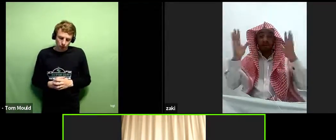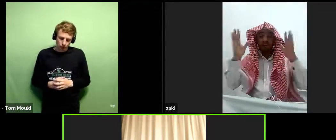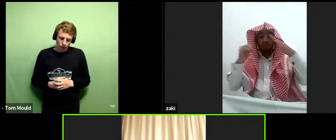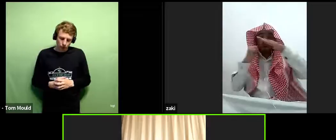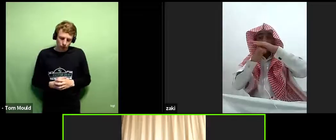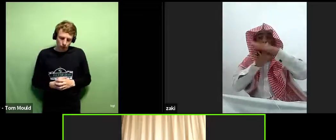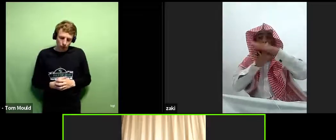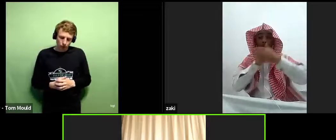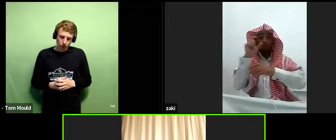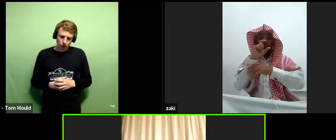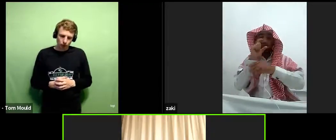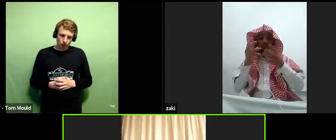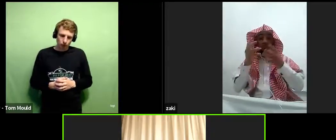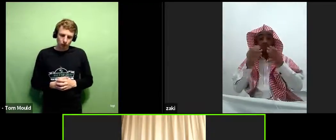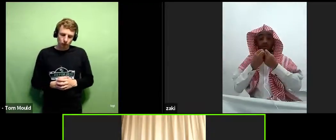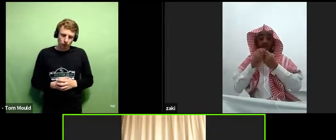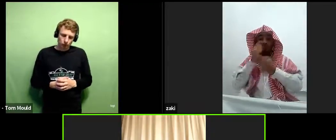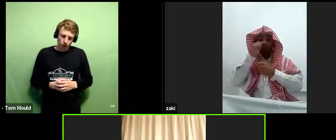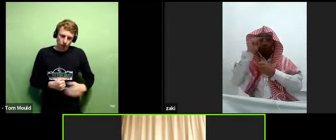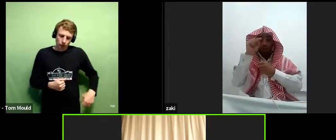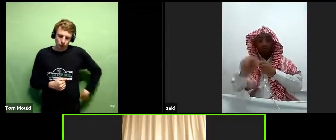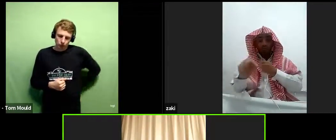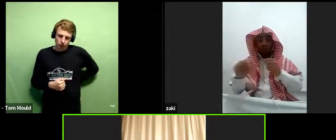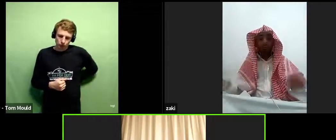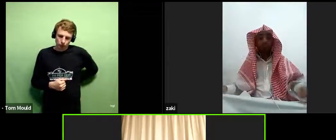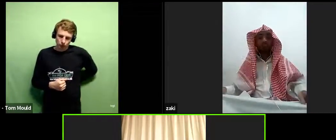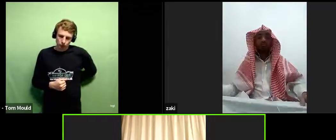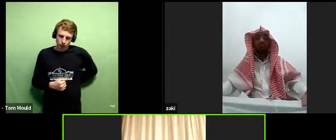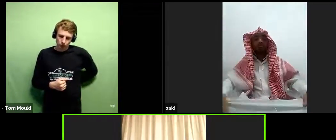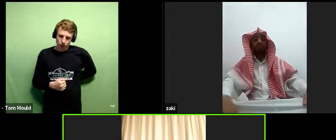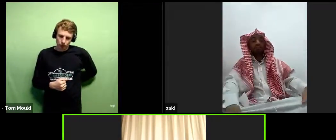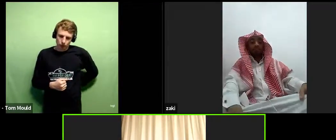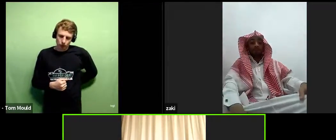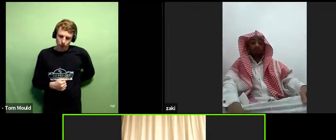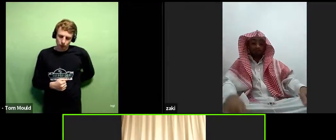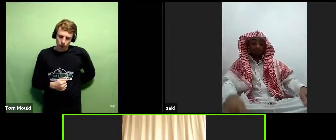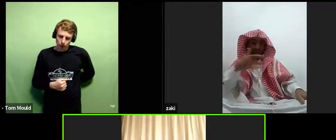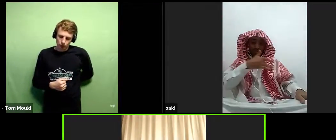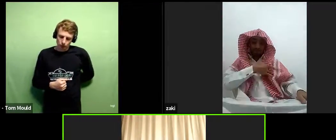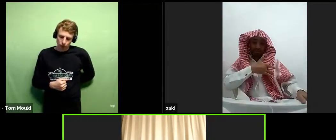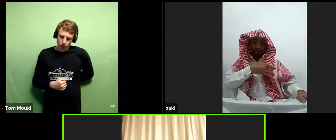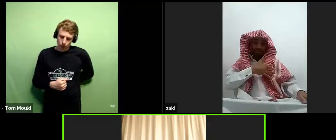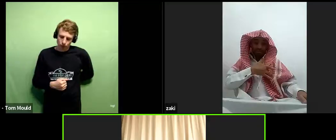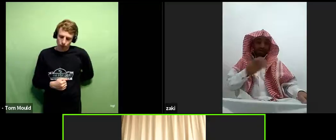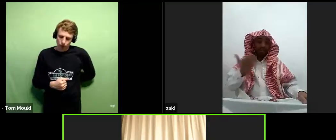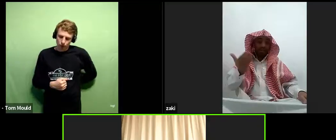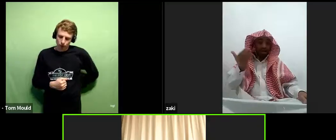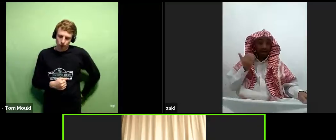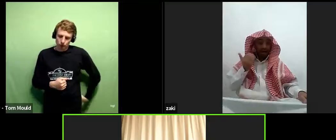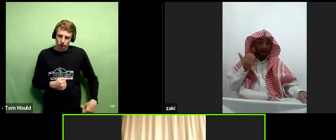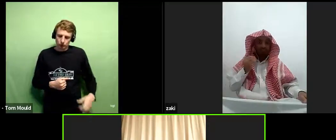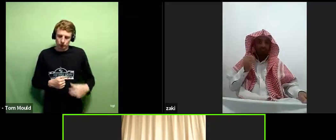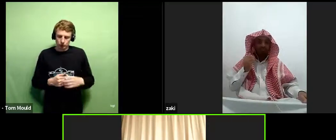لا بد أن يبنى على نية سابقة للصوم.